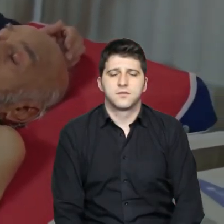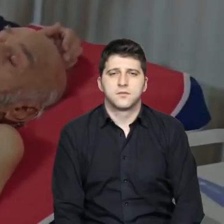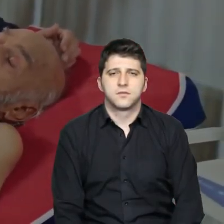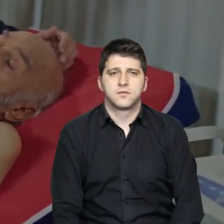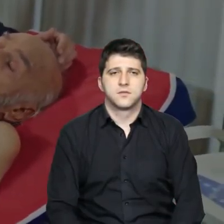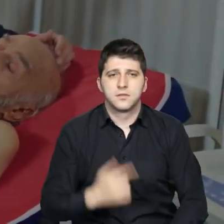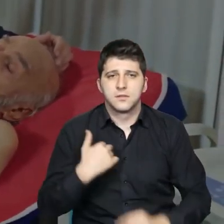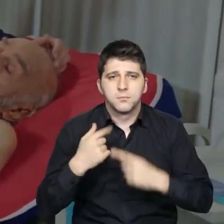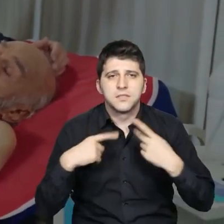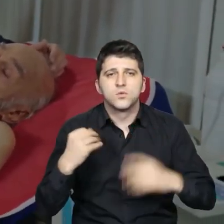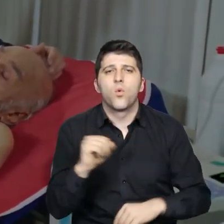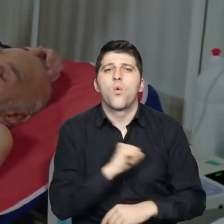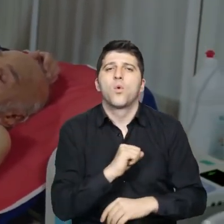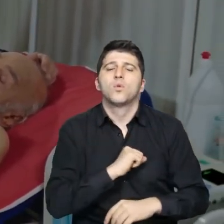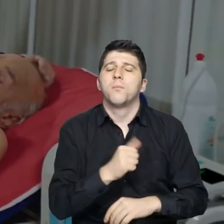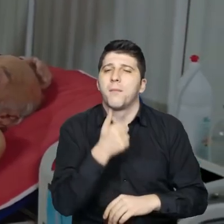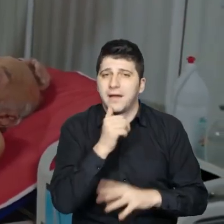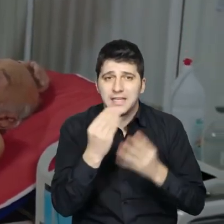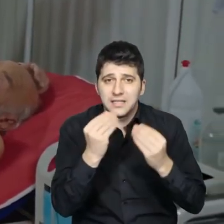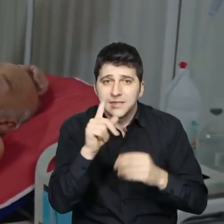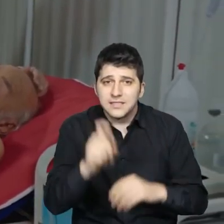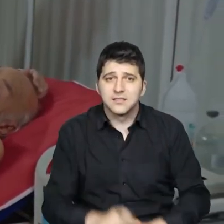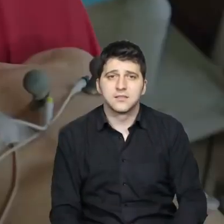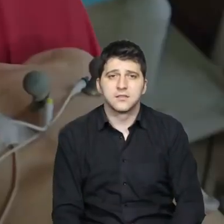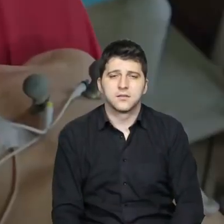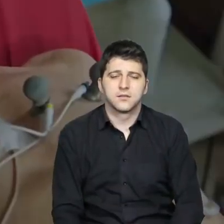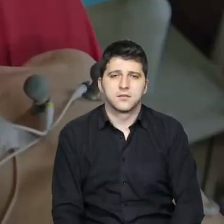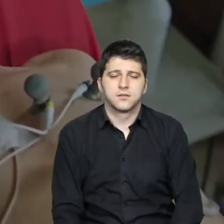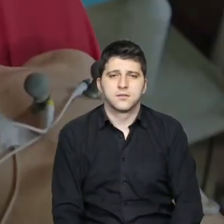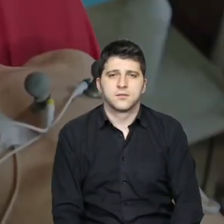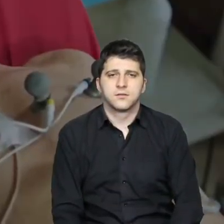çok korkuttun baba. Daha iyi misin?